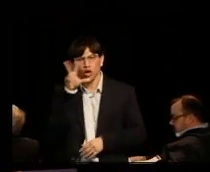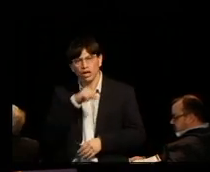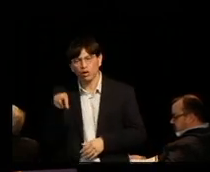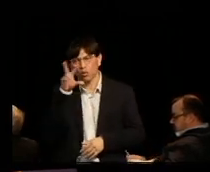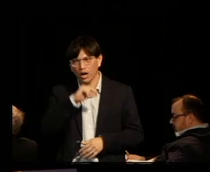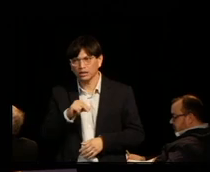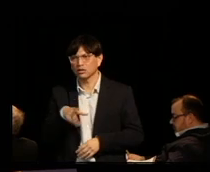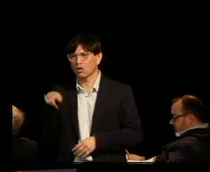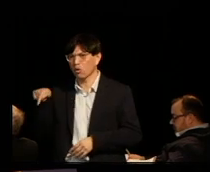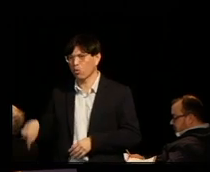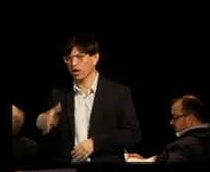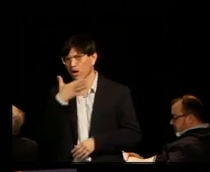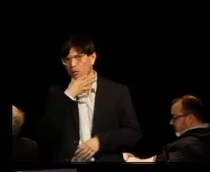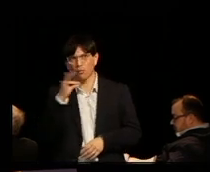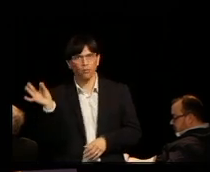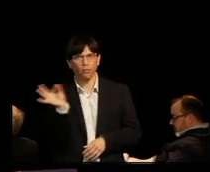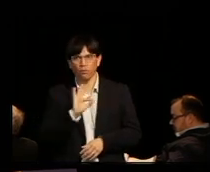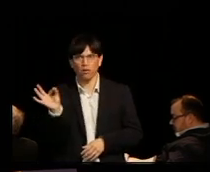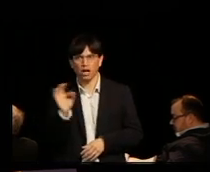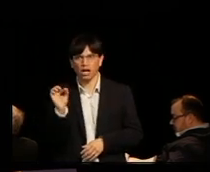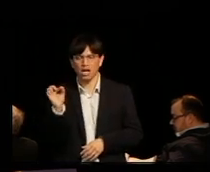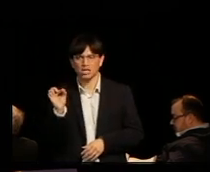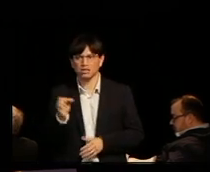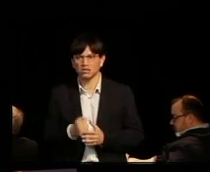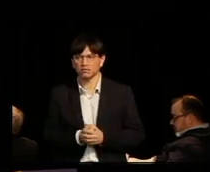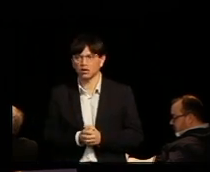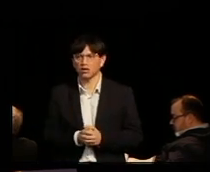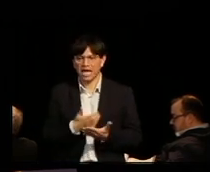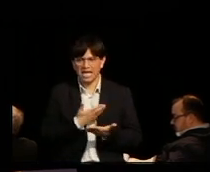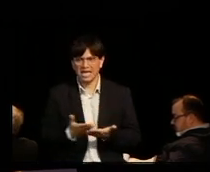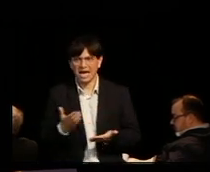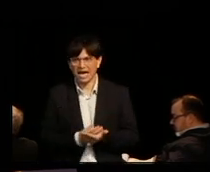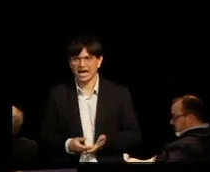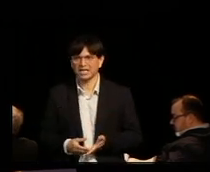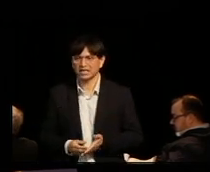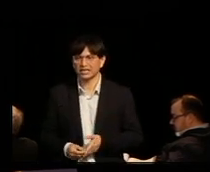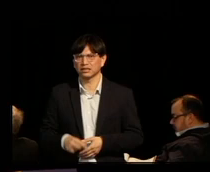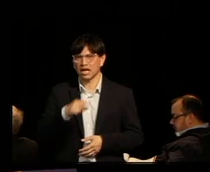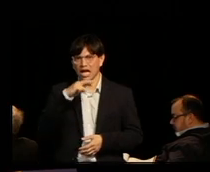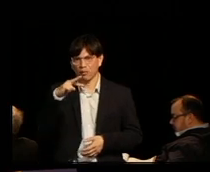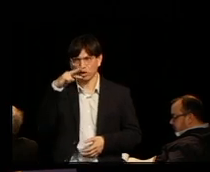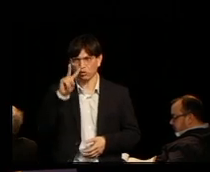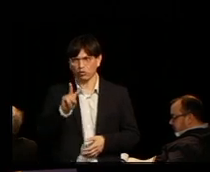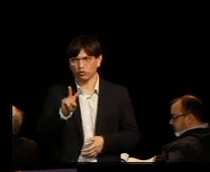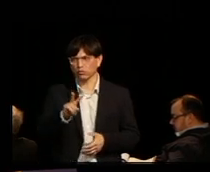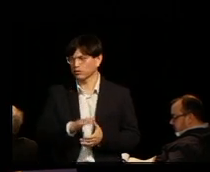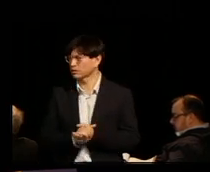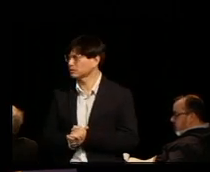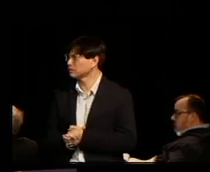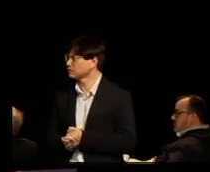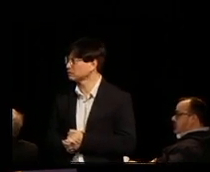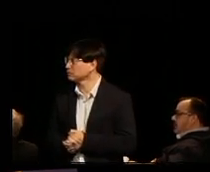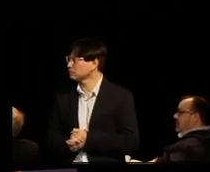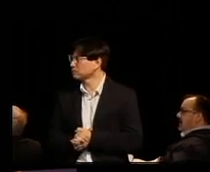un bellissimo riferimento negli atti degli apostoli il capitolo 2 degli Atti degli Apostoli che per noi catechisti